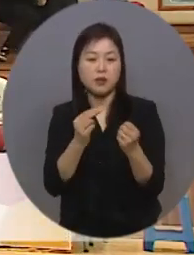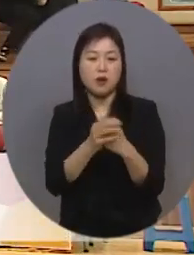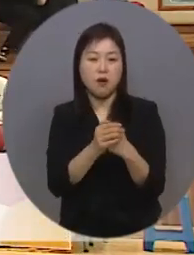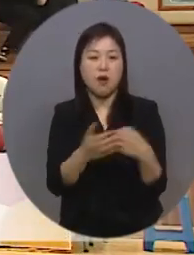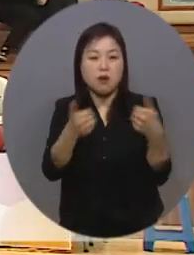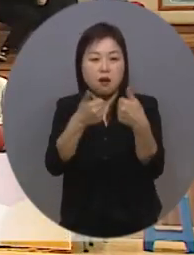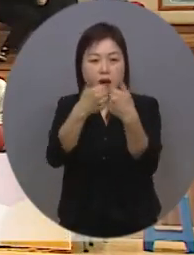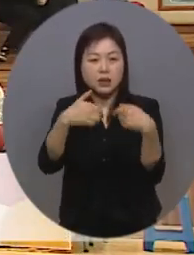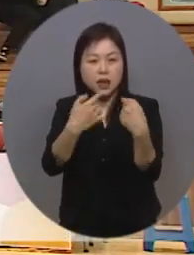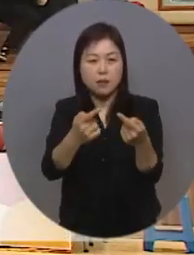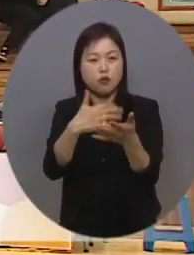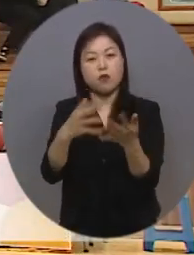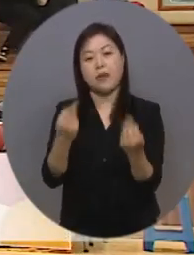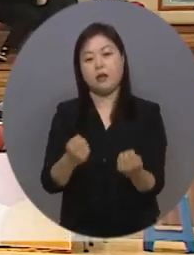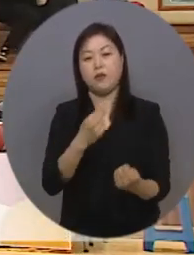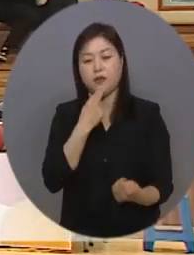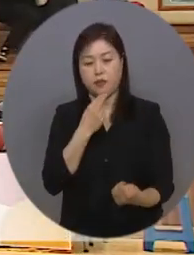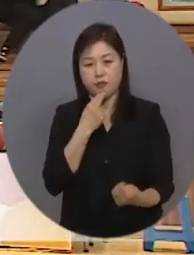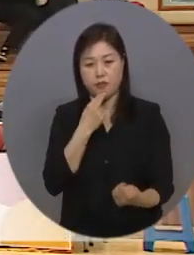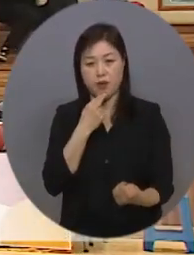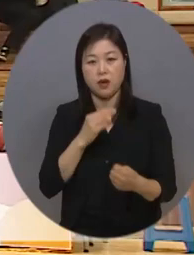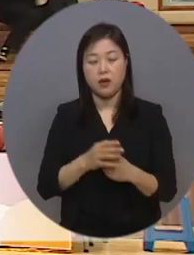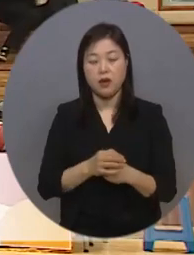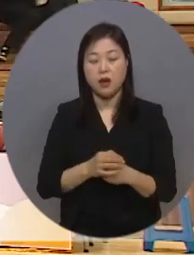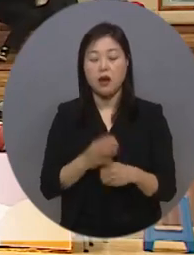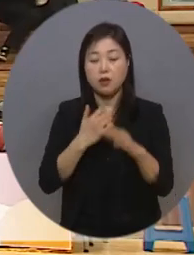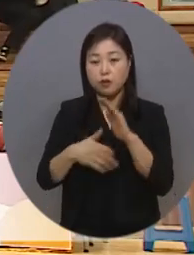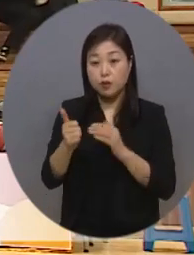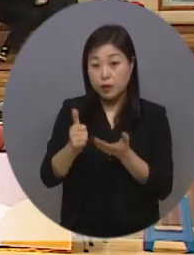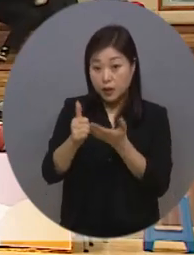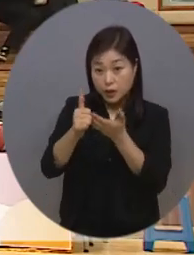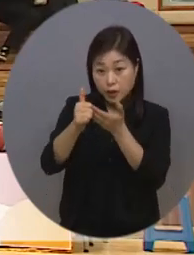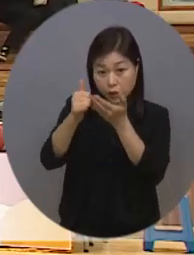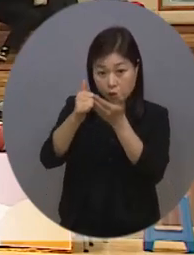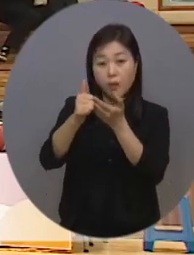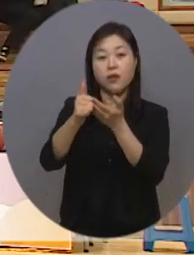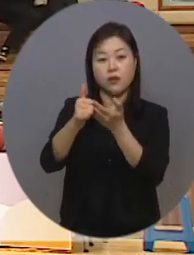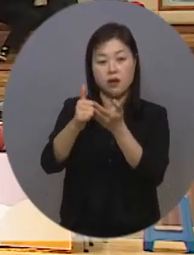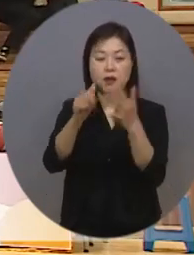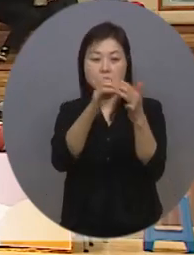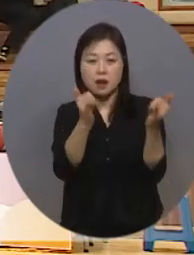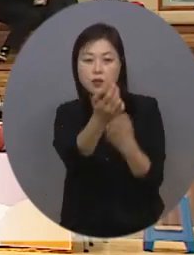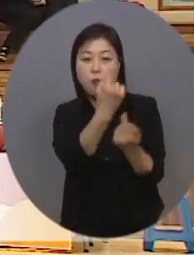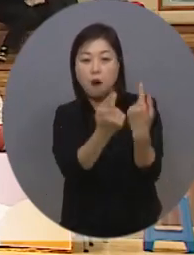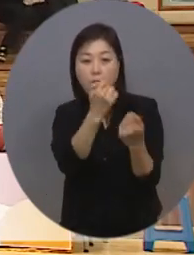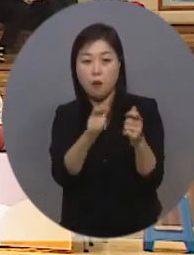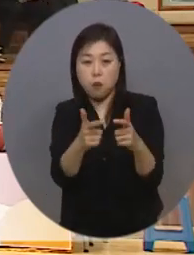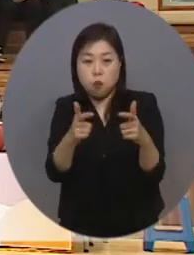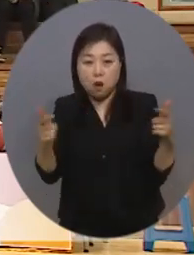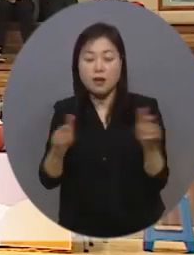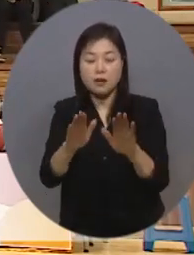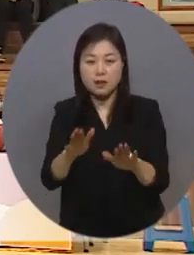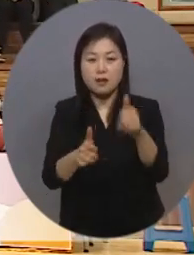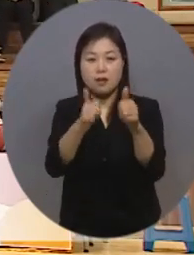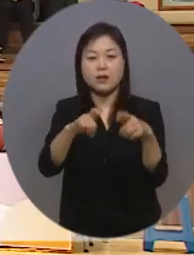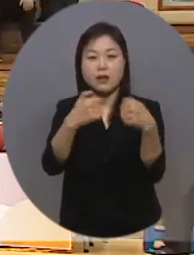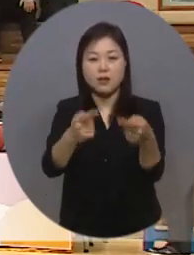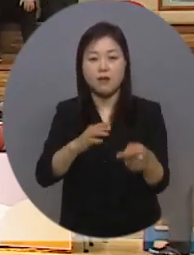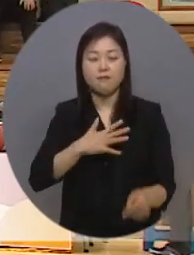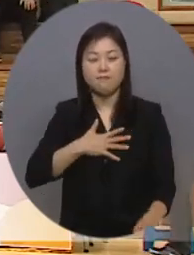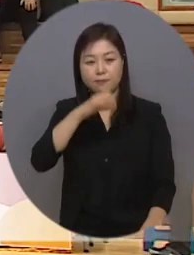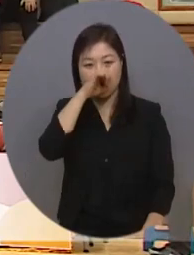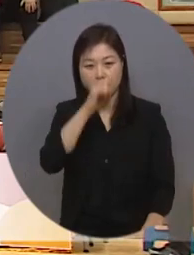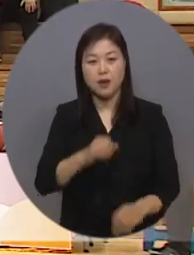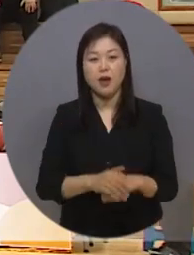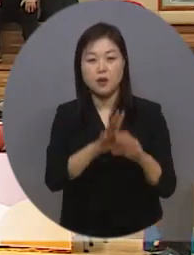못했어요. 근데 이제 선수를 양성하면서 사람들이 많아져서 이렇게 리그를 참여하게 돼서 너무 기분이 좋습니다.